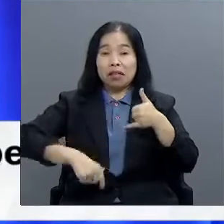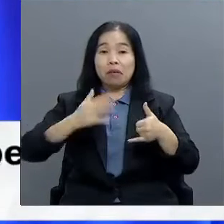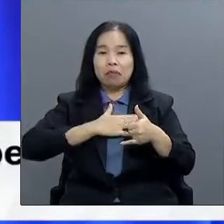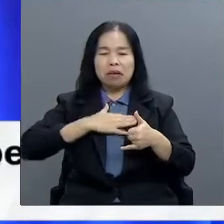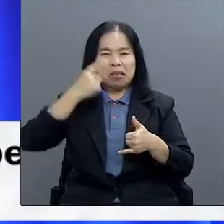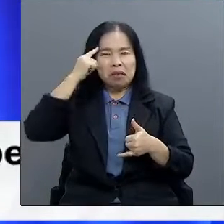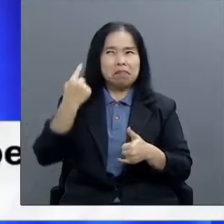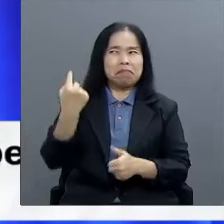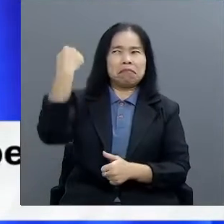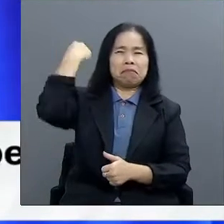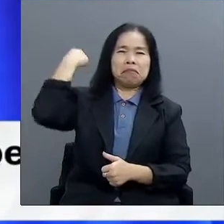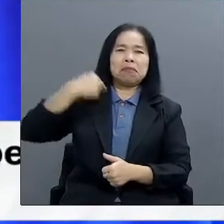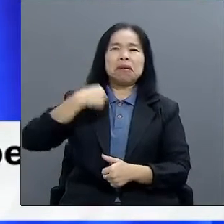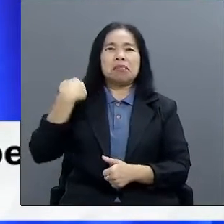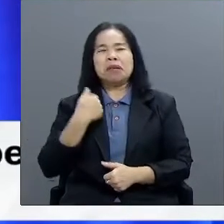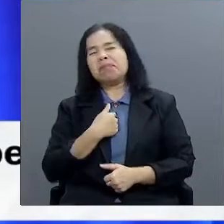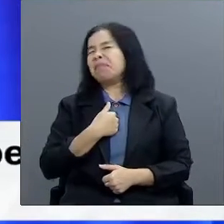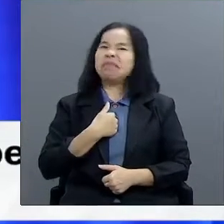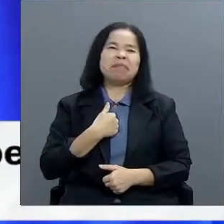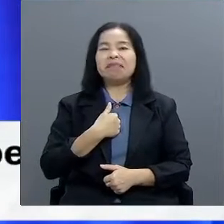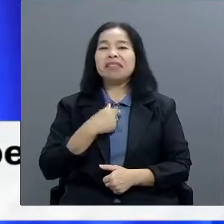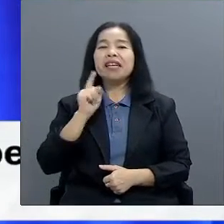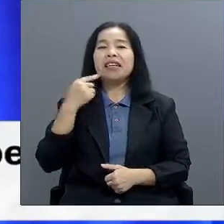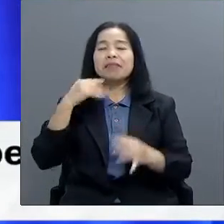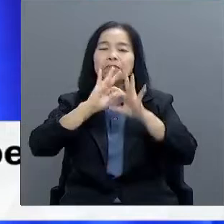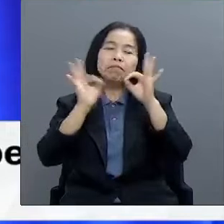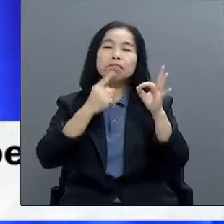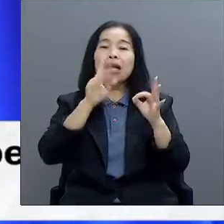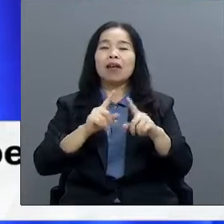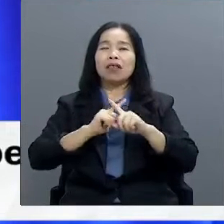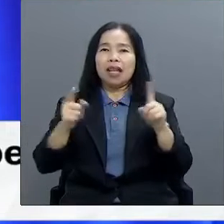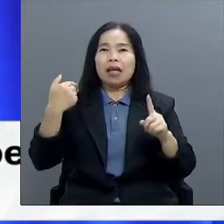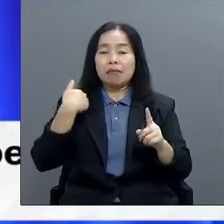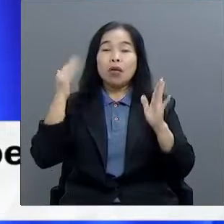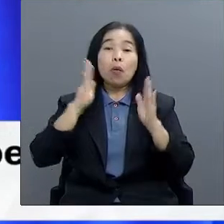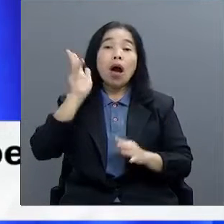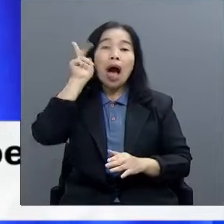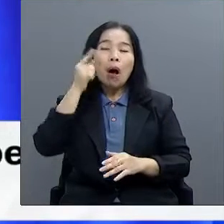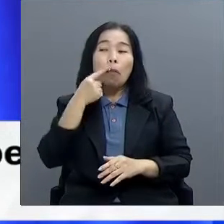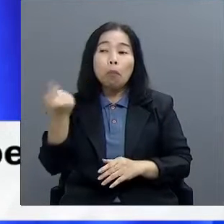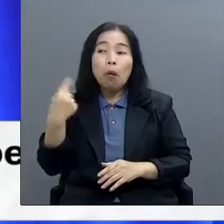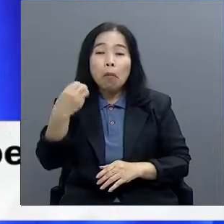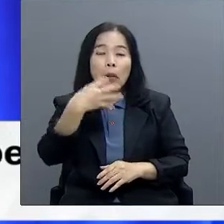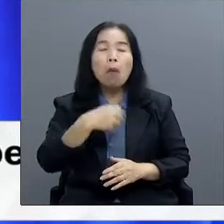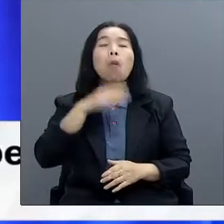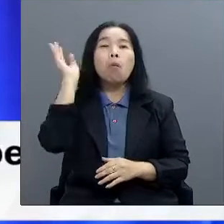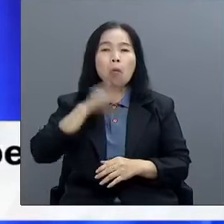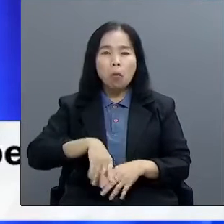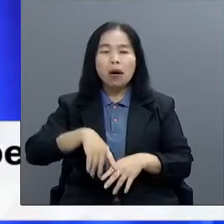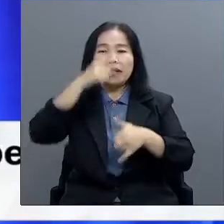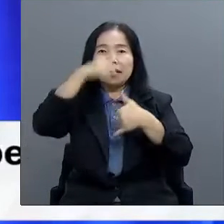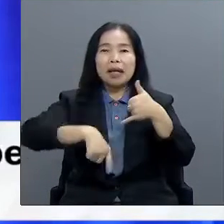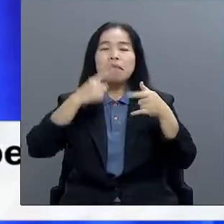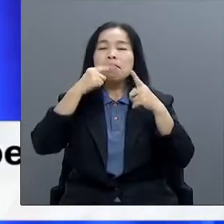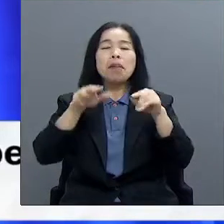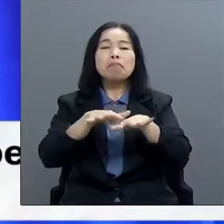ลังช่วยร่างสุนทรพจน์โดยหลังข่าวผู้ไม่ประสงค์ออกนามจากเอเจนซี่ด้านการสื่อสารเล่าว่าเป็นเรื่องปกติ